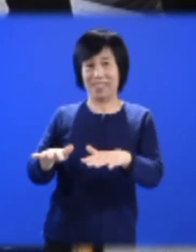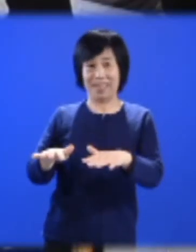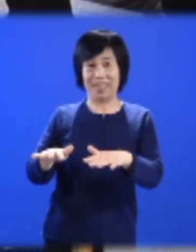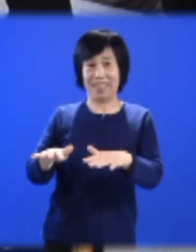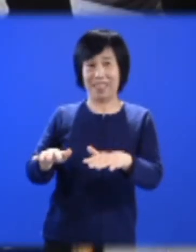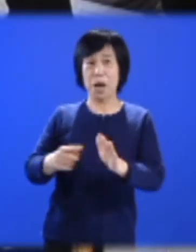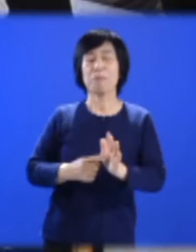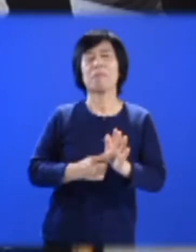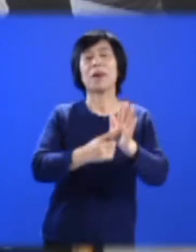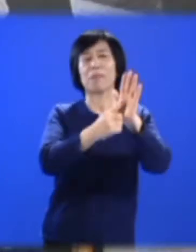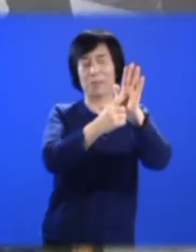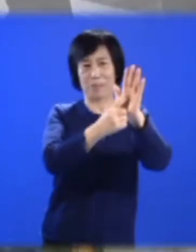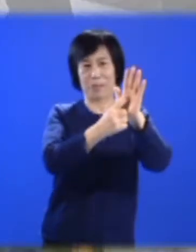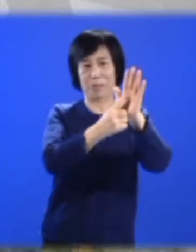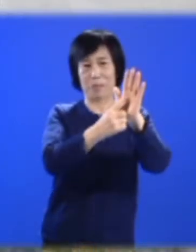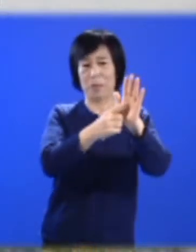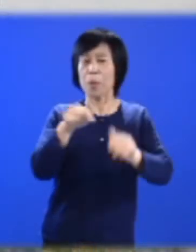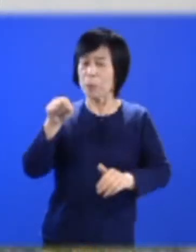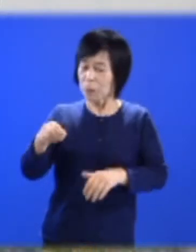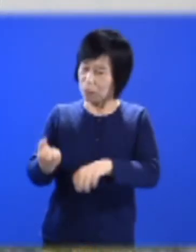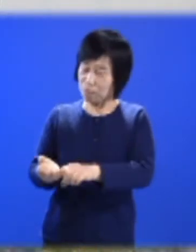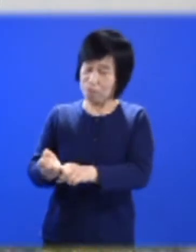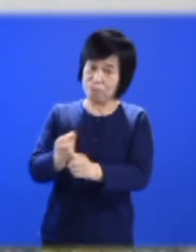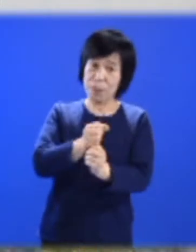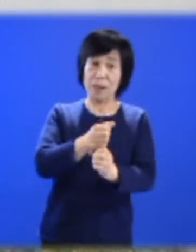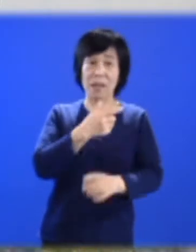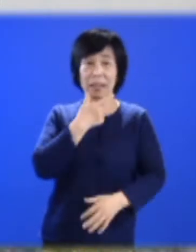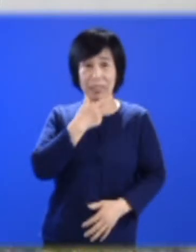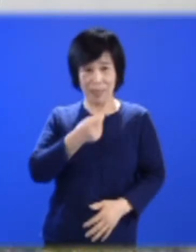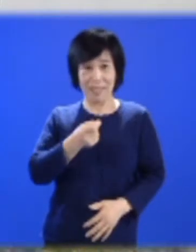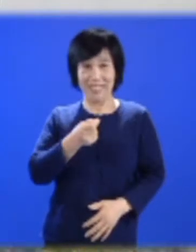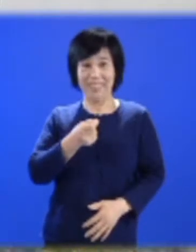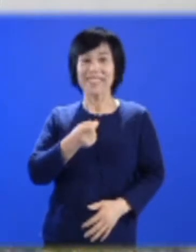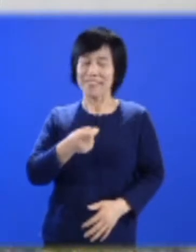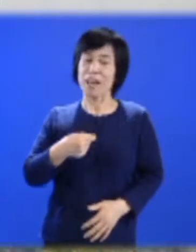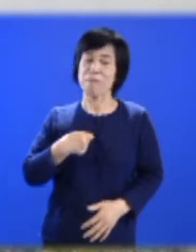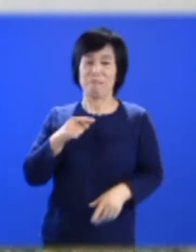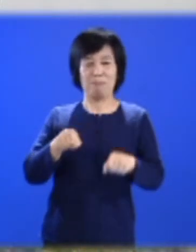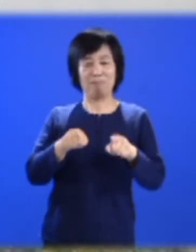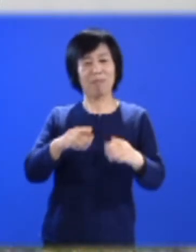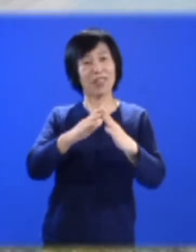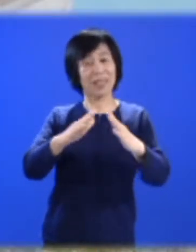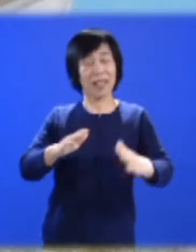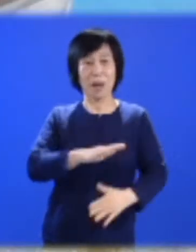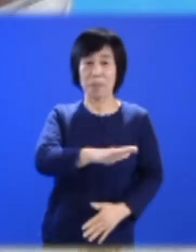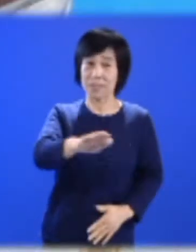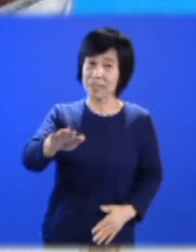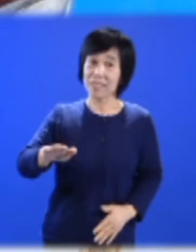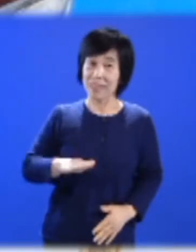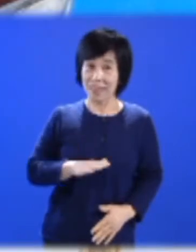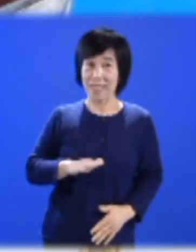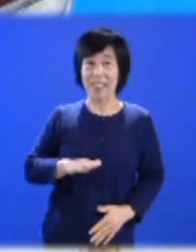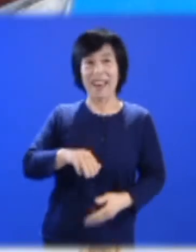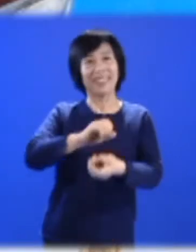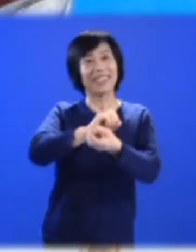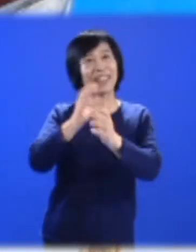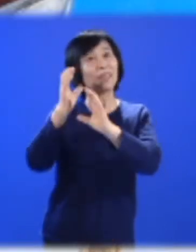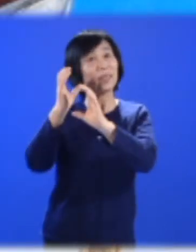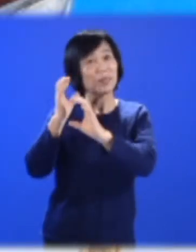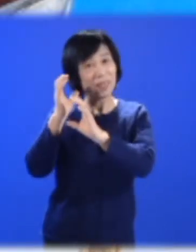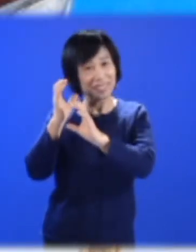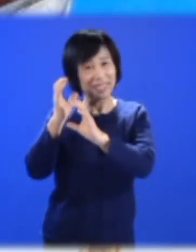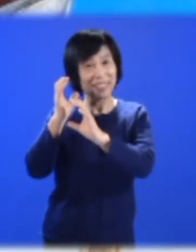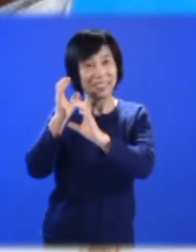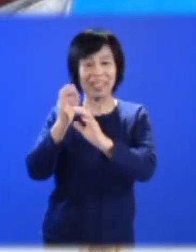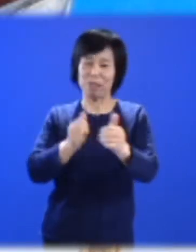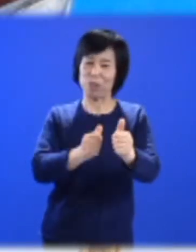田名物ということでなんとか復活したいなということでこの自治会知事になってですね、こういったいろんな桜祭りのイベントだ